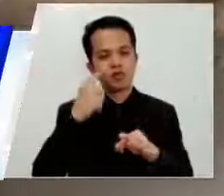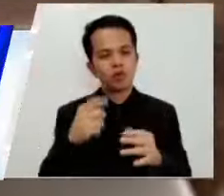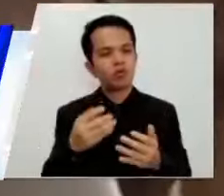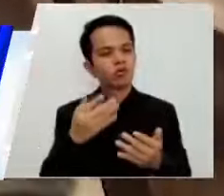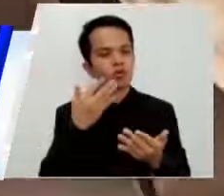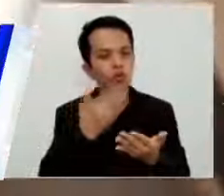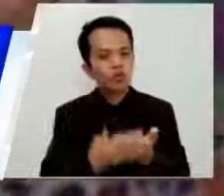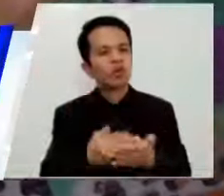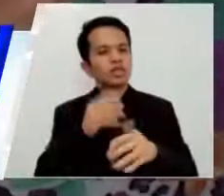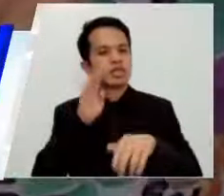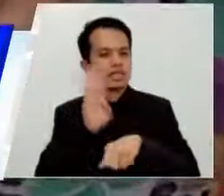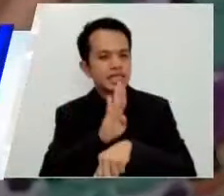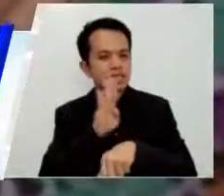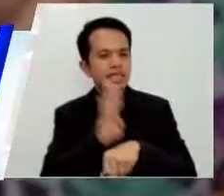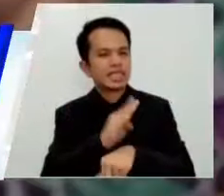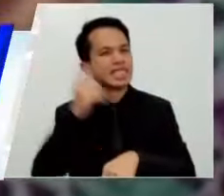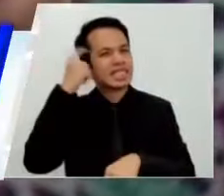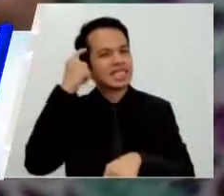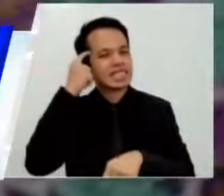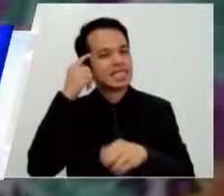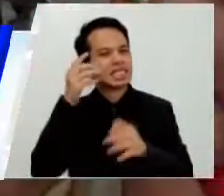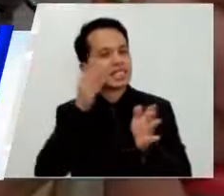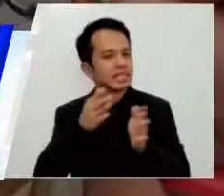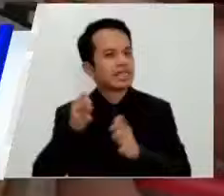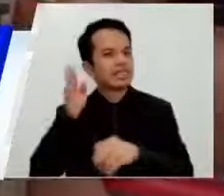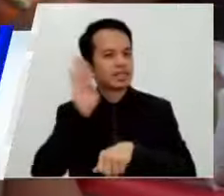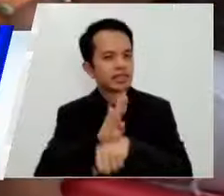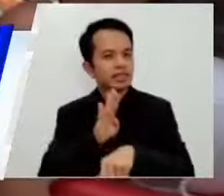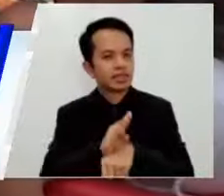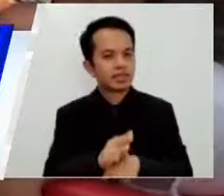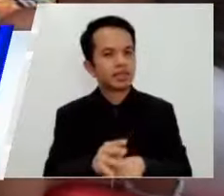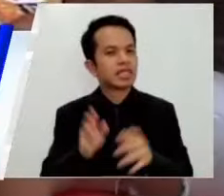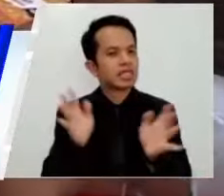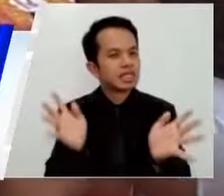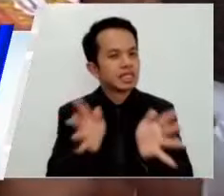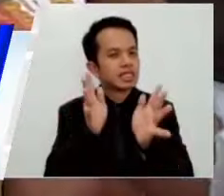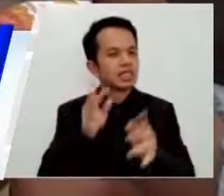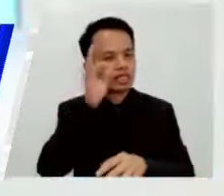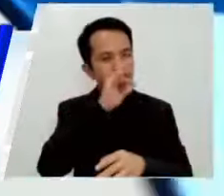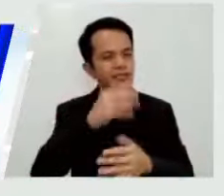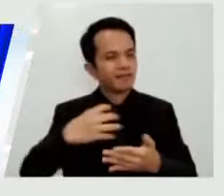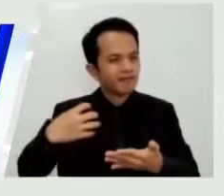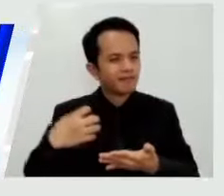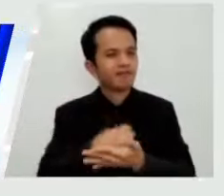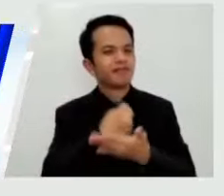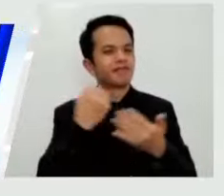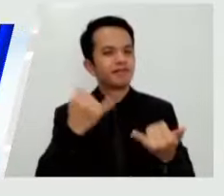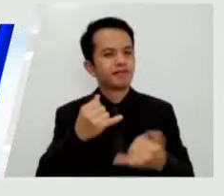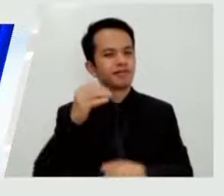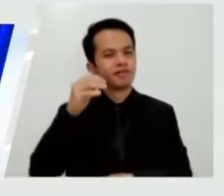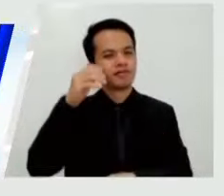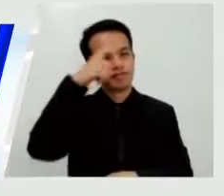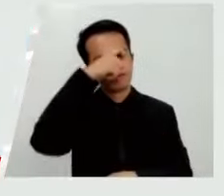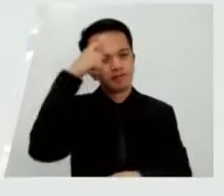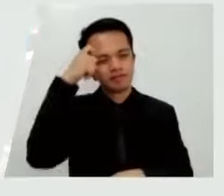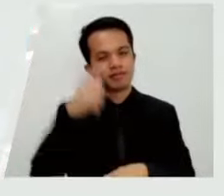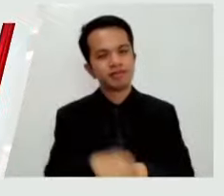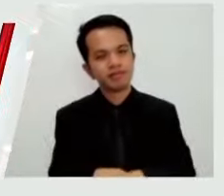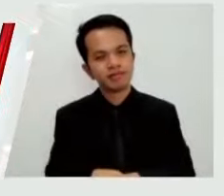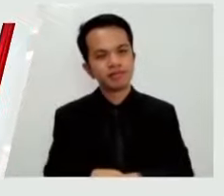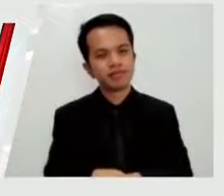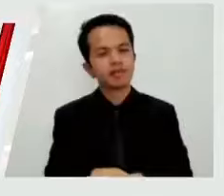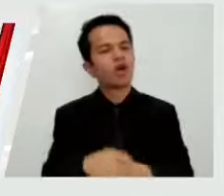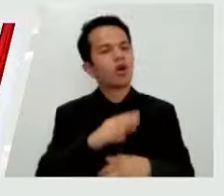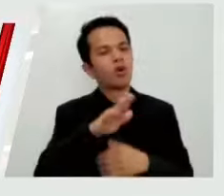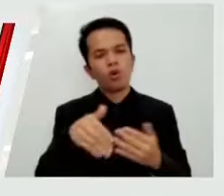entrepreneurial mindset kasabay ng paghikayat sa mga Pinoy na samantalahin ang tag-init. Everybody may not be able to